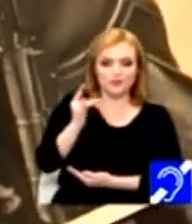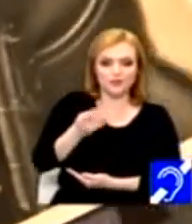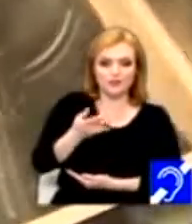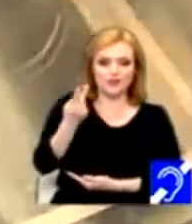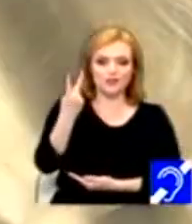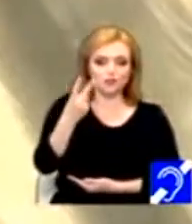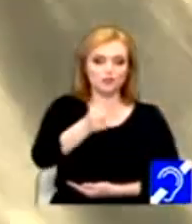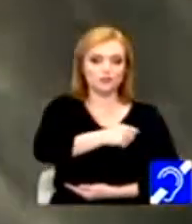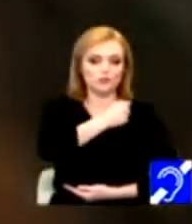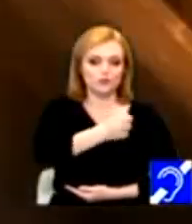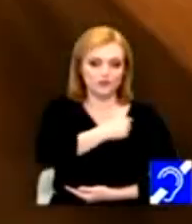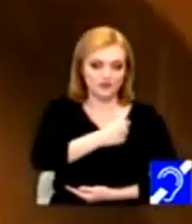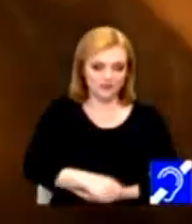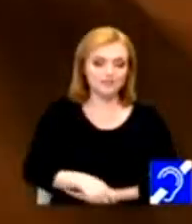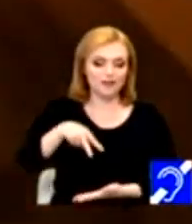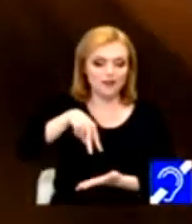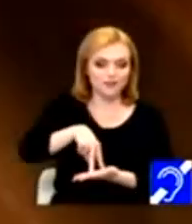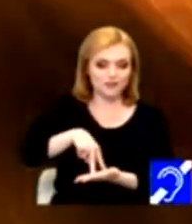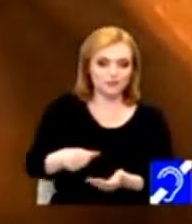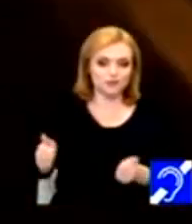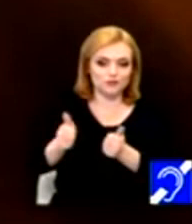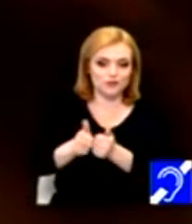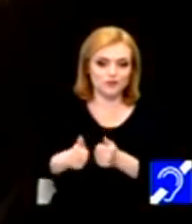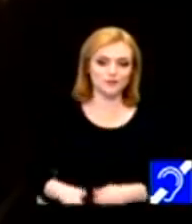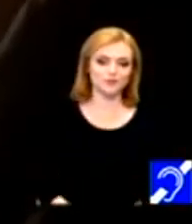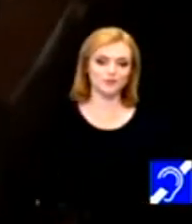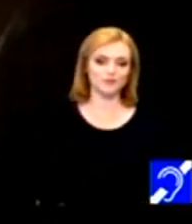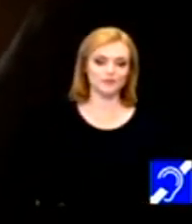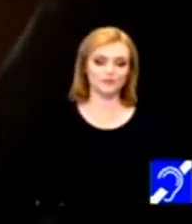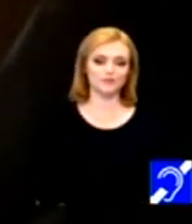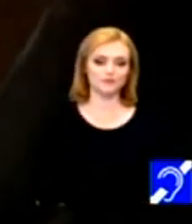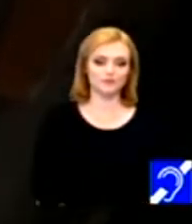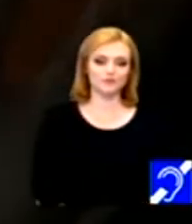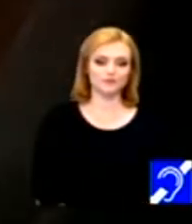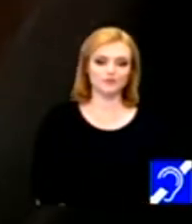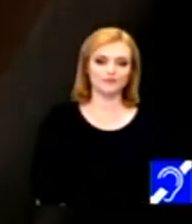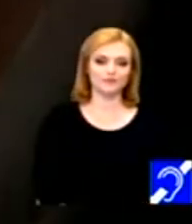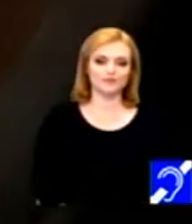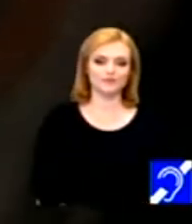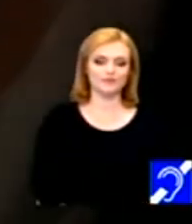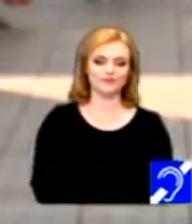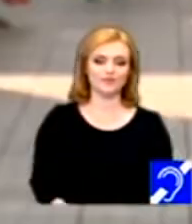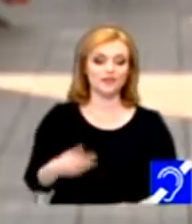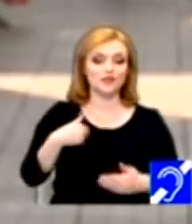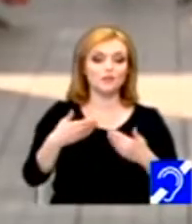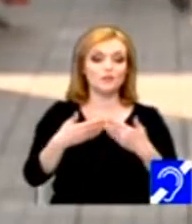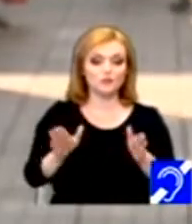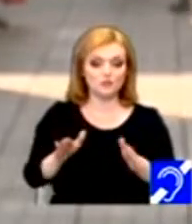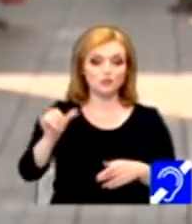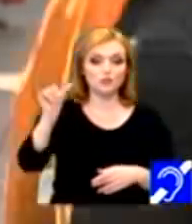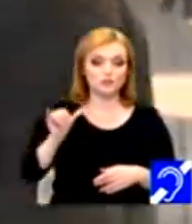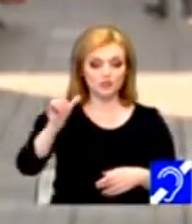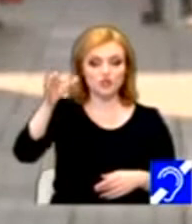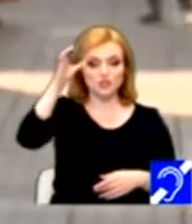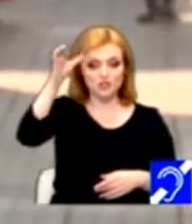doi soldați. Bine. Da, îți scriu pe WhatsApp. Da, bine. Mulțumesc. Am absolvit Facultatea de